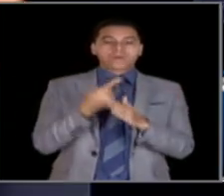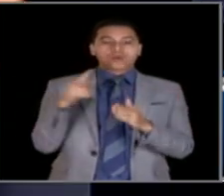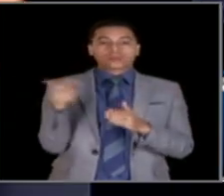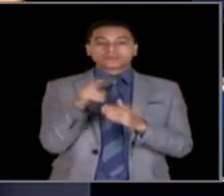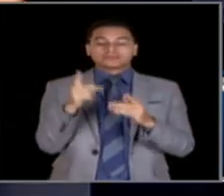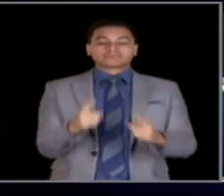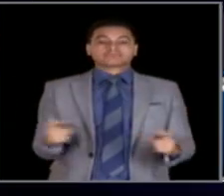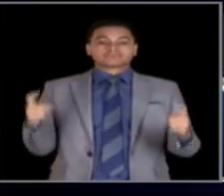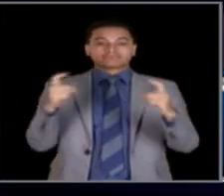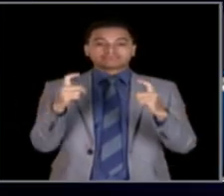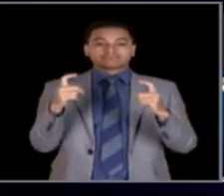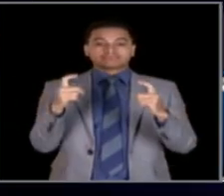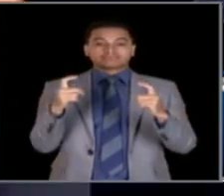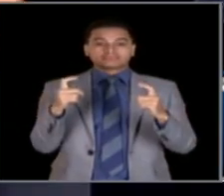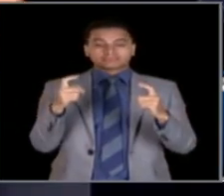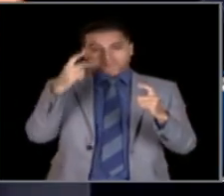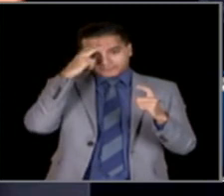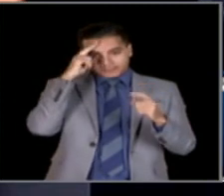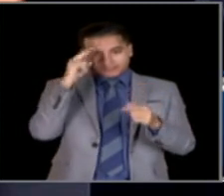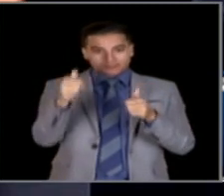والاتنين مش هقول لك منين.